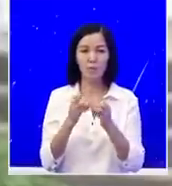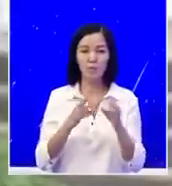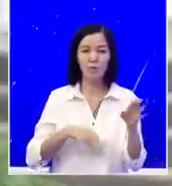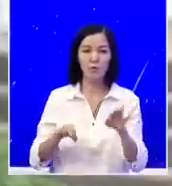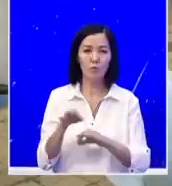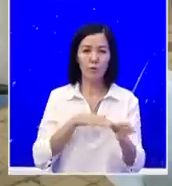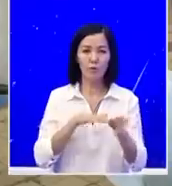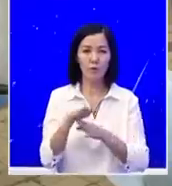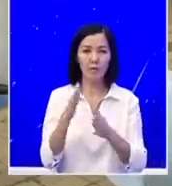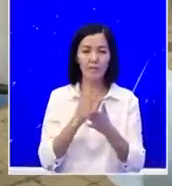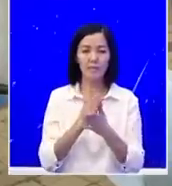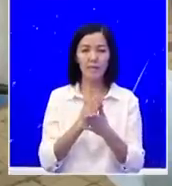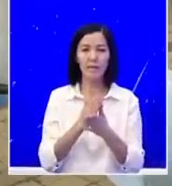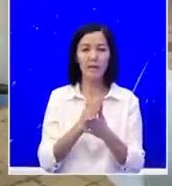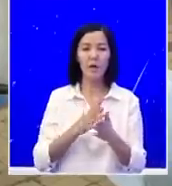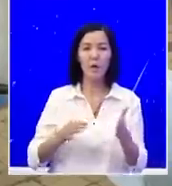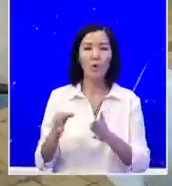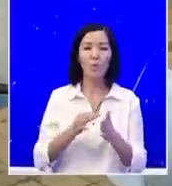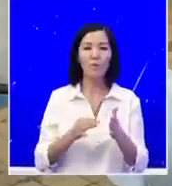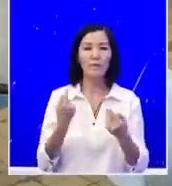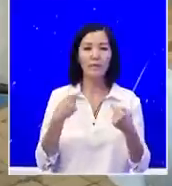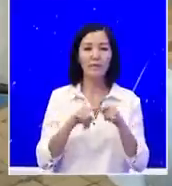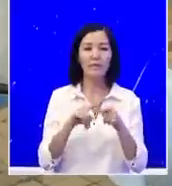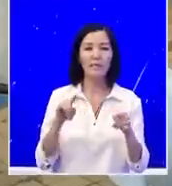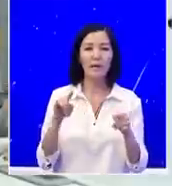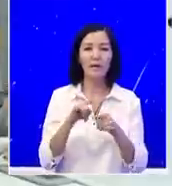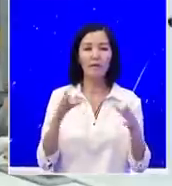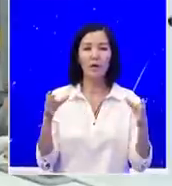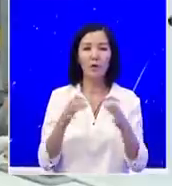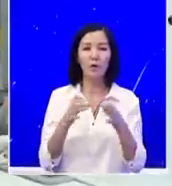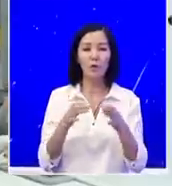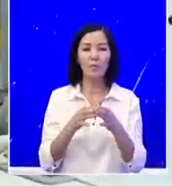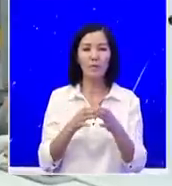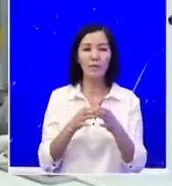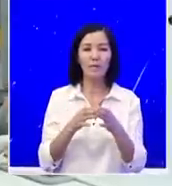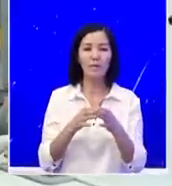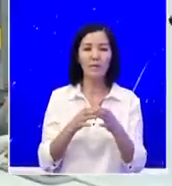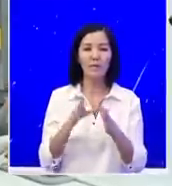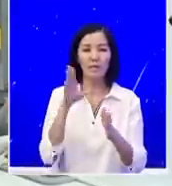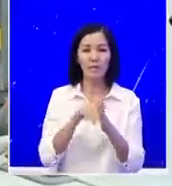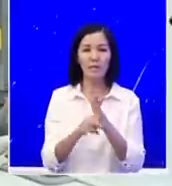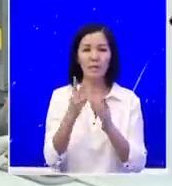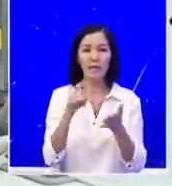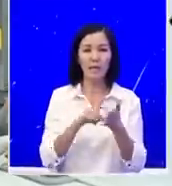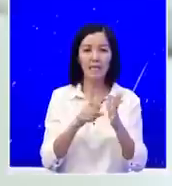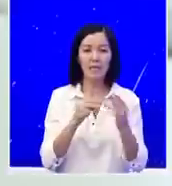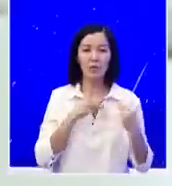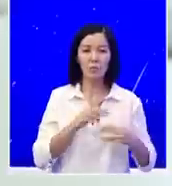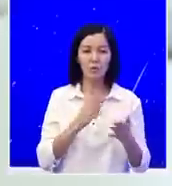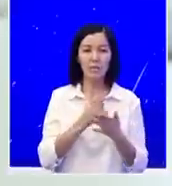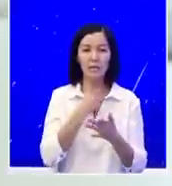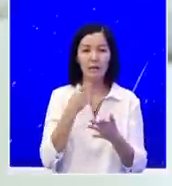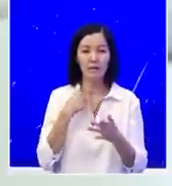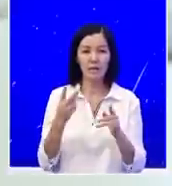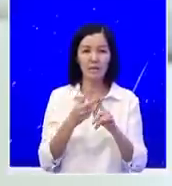іске асырылып жатыр. Айта кетейік, облыста Техноавиа Групп жауапкершілігі шектеулі серіктестігіне қарасты екі цех жұмыс істейді. Бірі